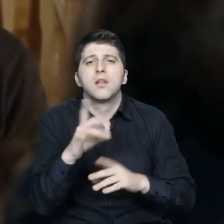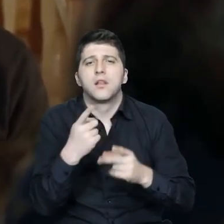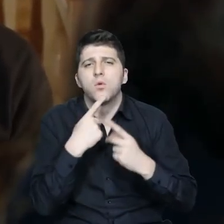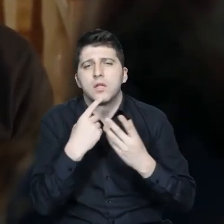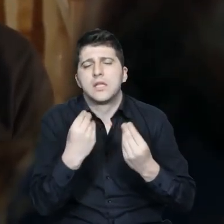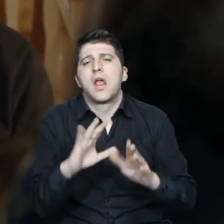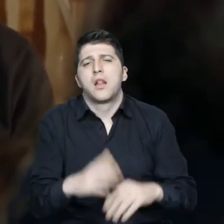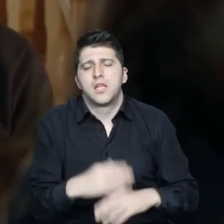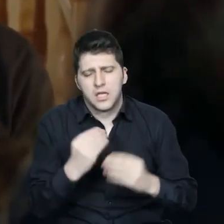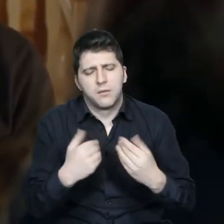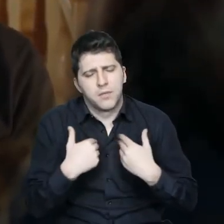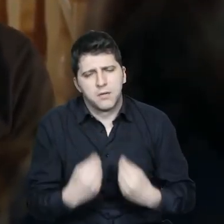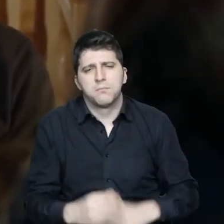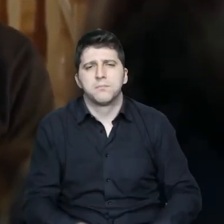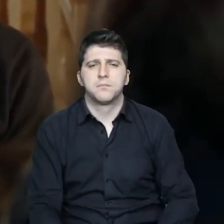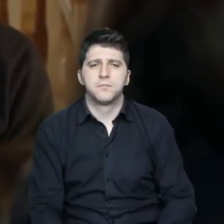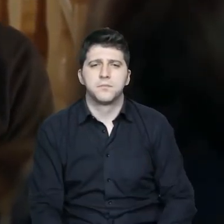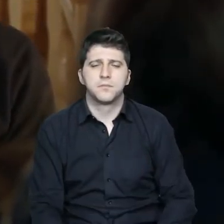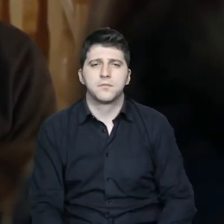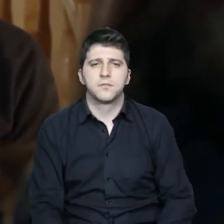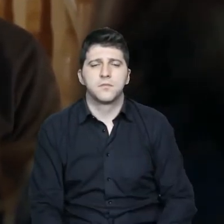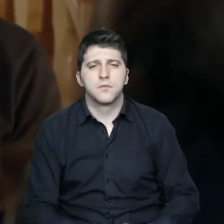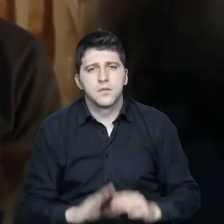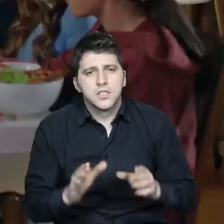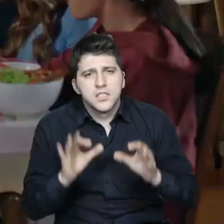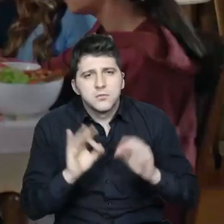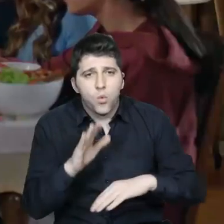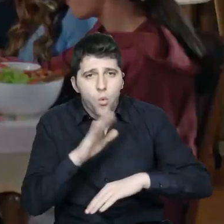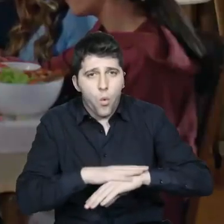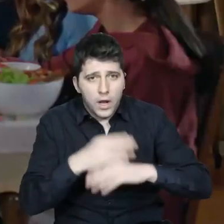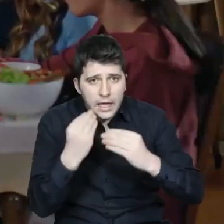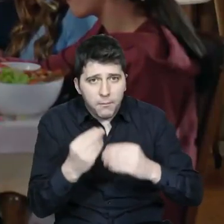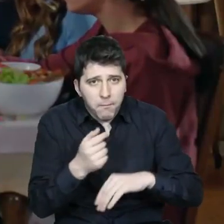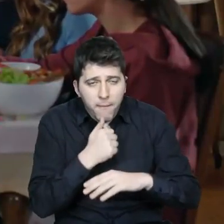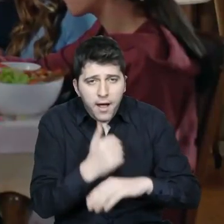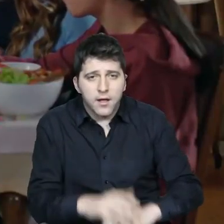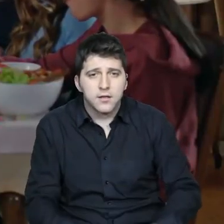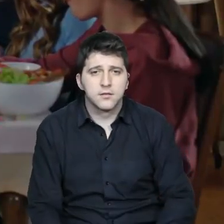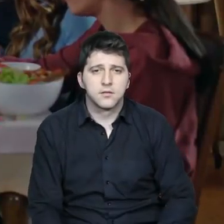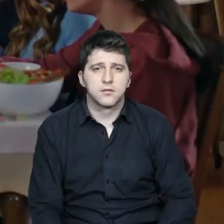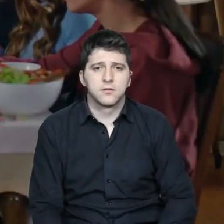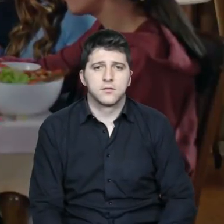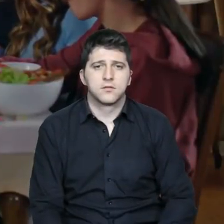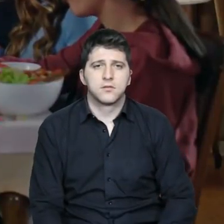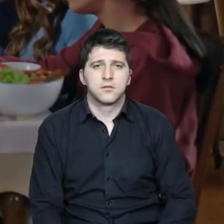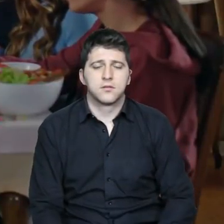sen de. İyiyim, iyiyim ben böyle. Yani şimdi kolun iyileşti mi baba?